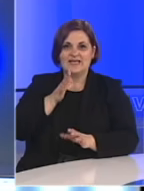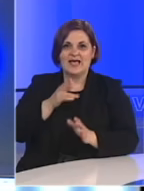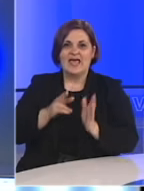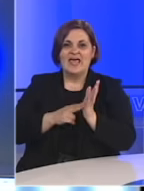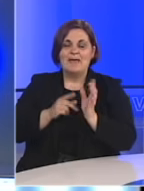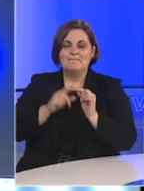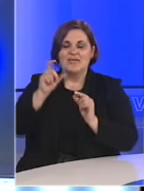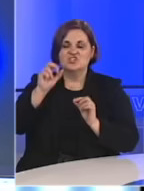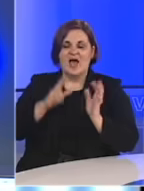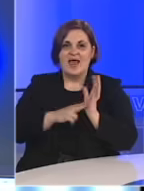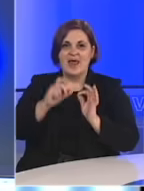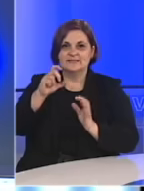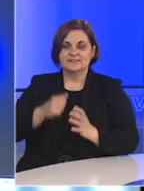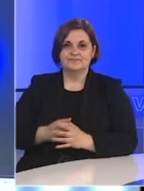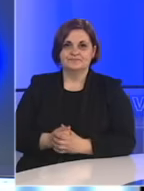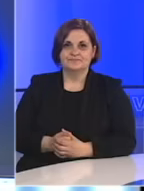Nermin Pećanac.